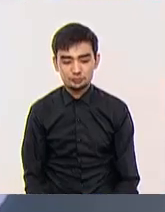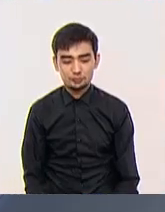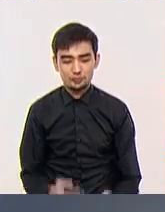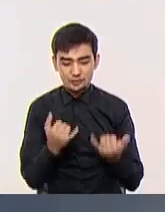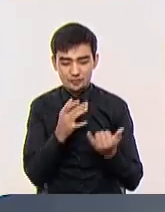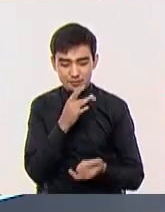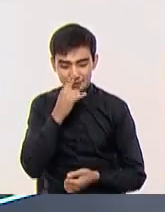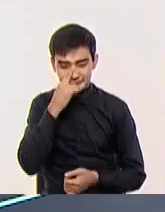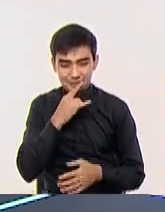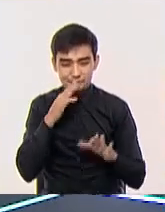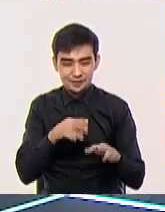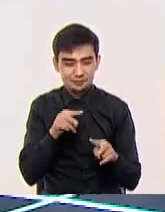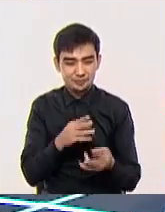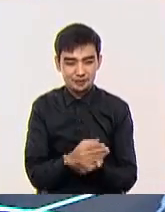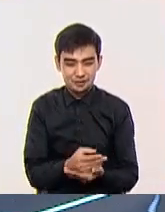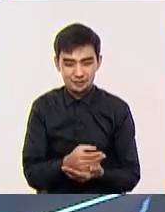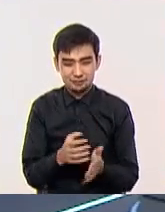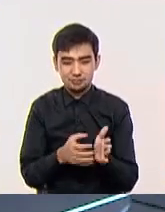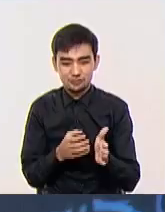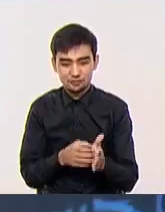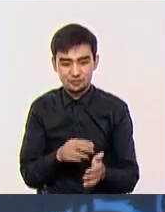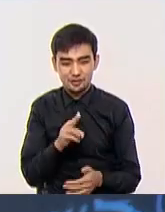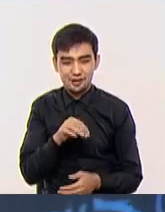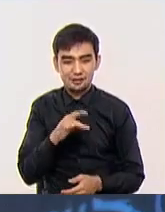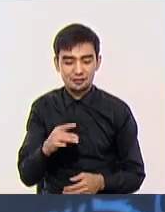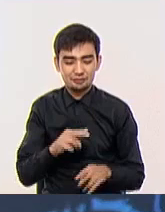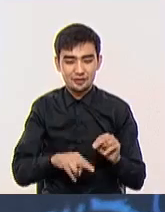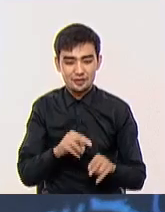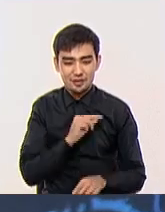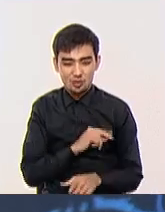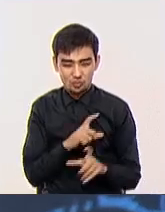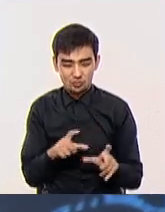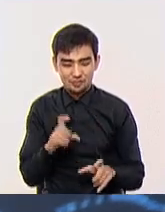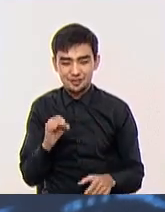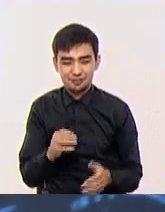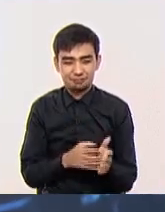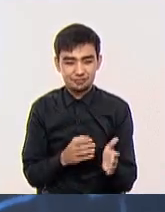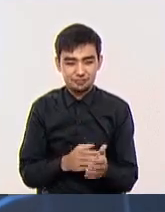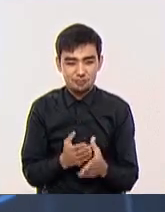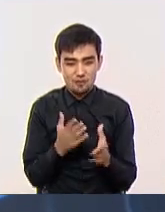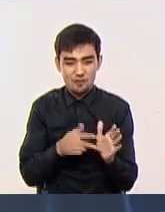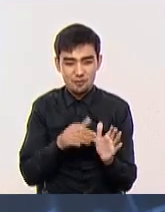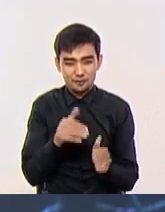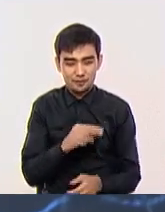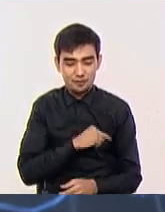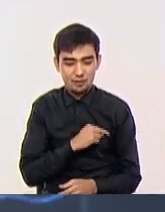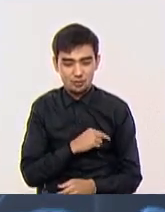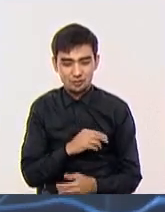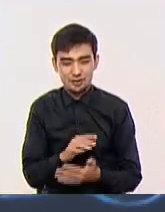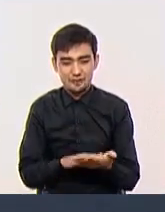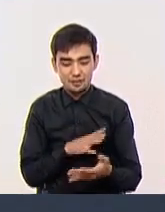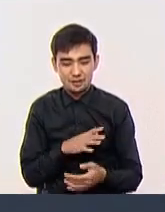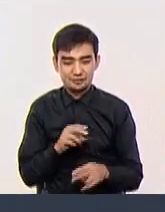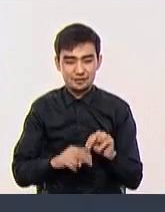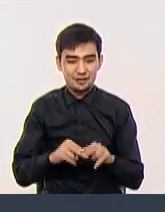А тем временем в Казахстане наблюдается острый дефицит кадров в строительной отрасли. Не хватает более 8 тысяч работников, заявляют в